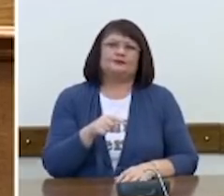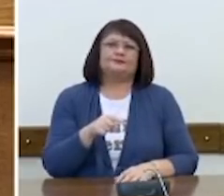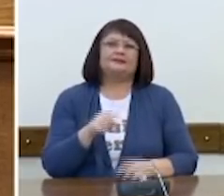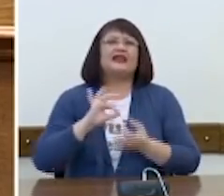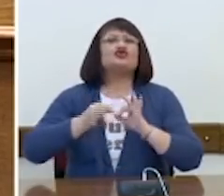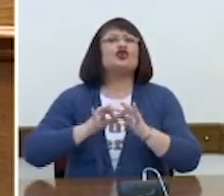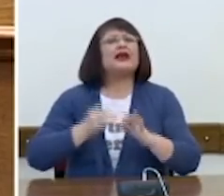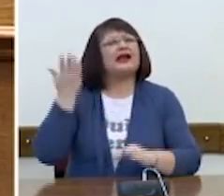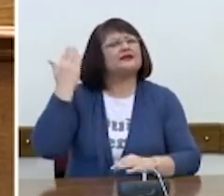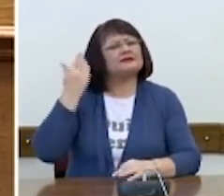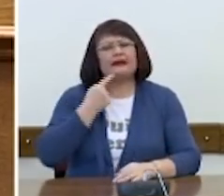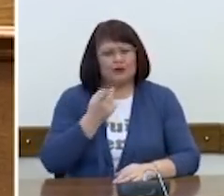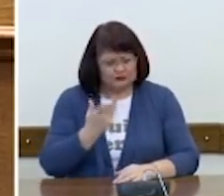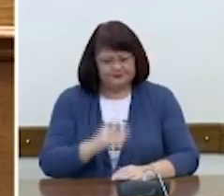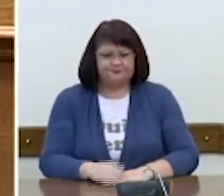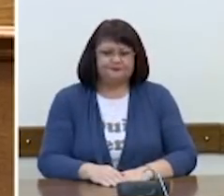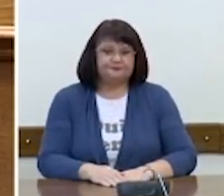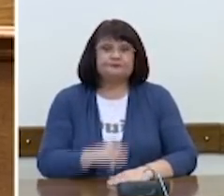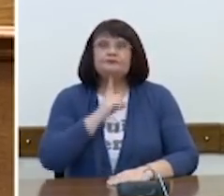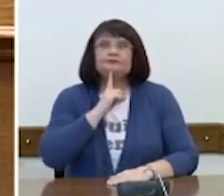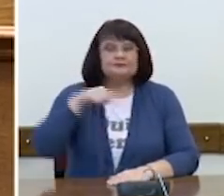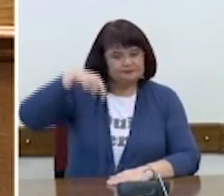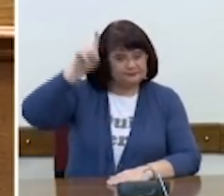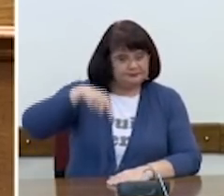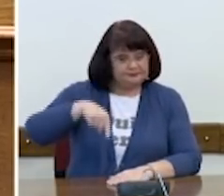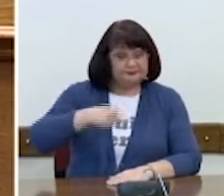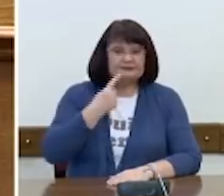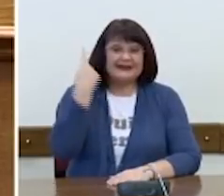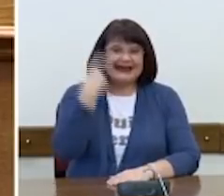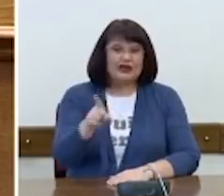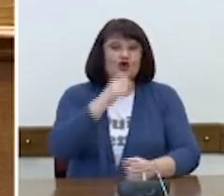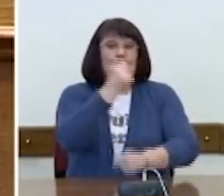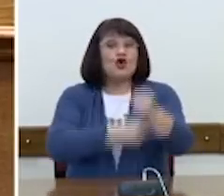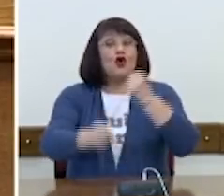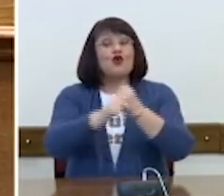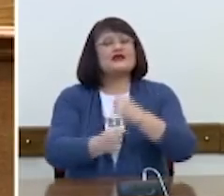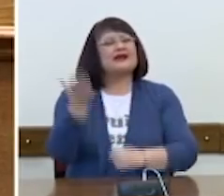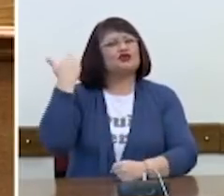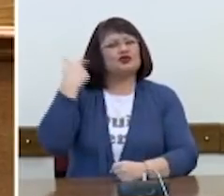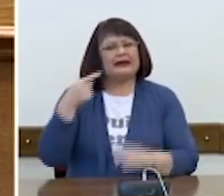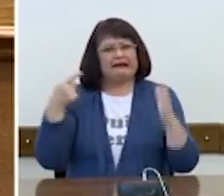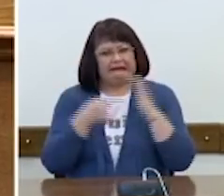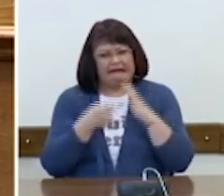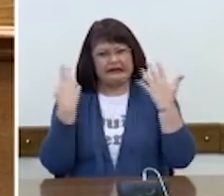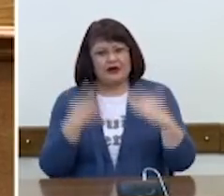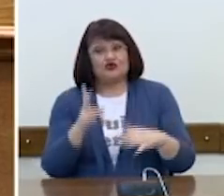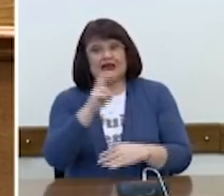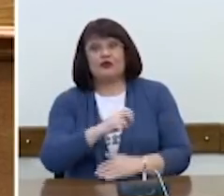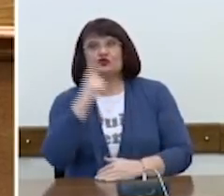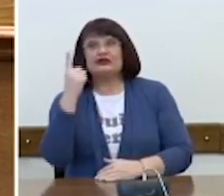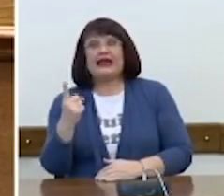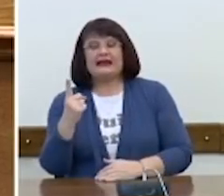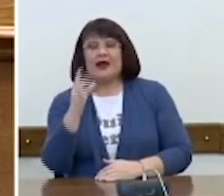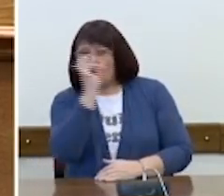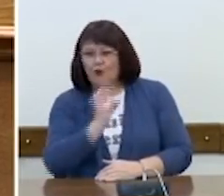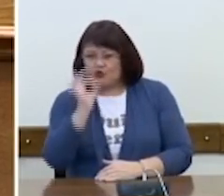ιστορίας. Τέτοιες μέρες, πριν 100 χρόνια, το 1921, τον Οκτώβρη